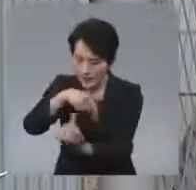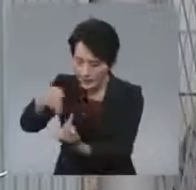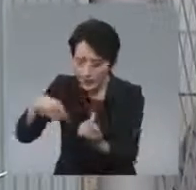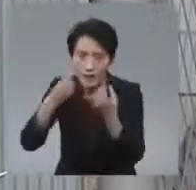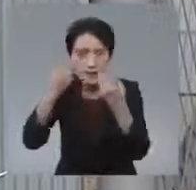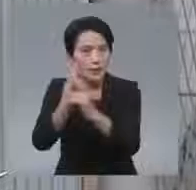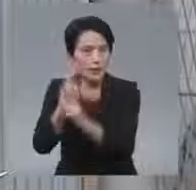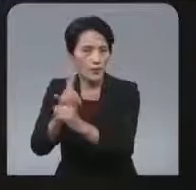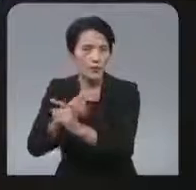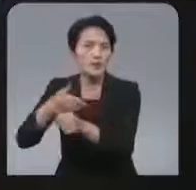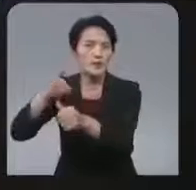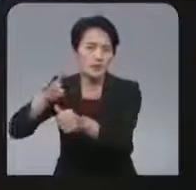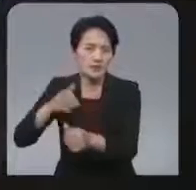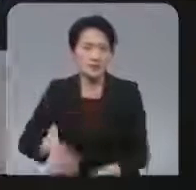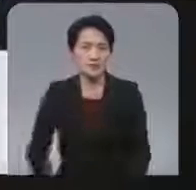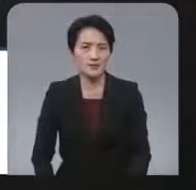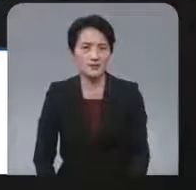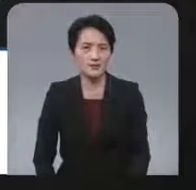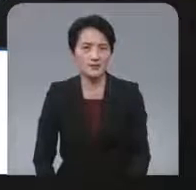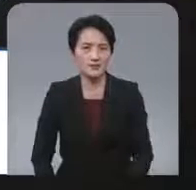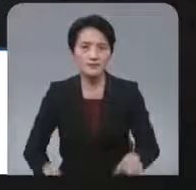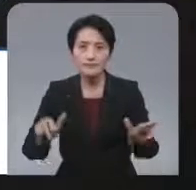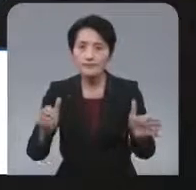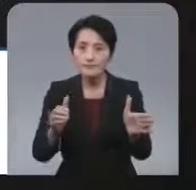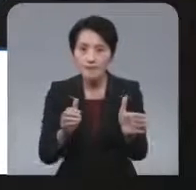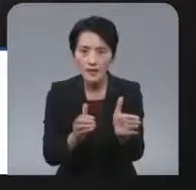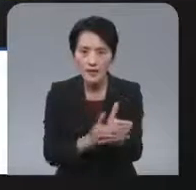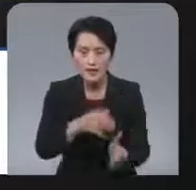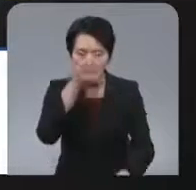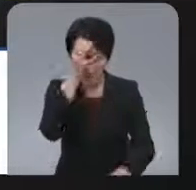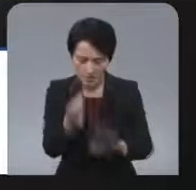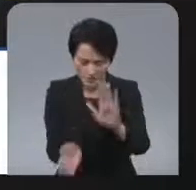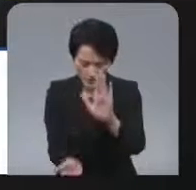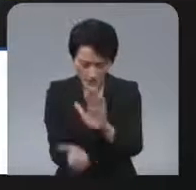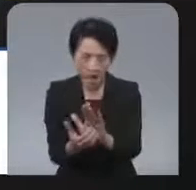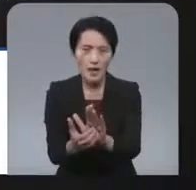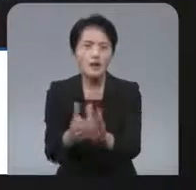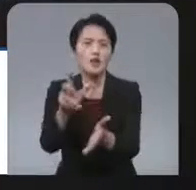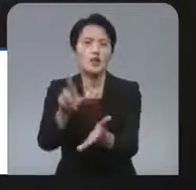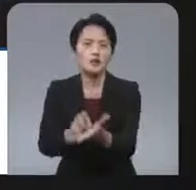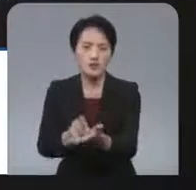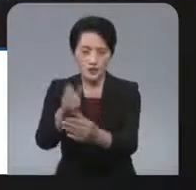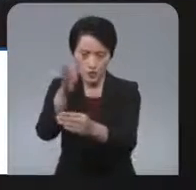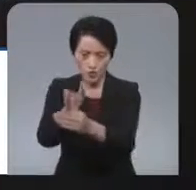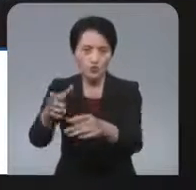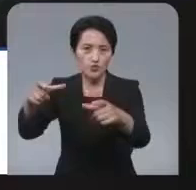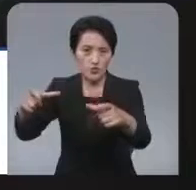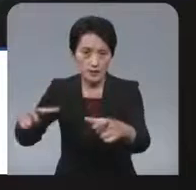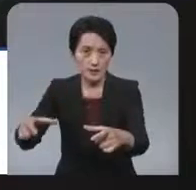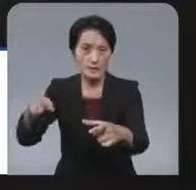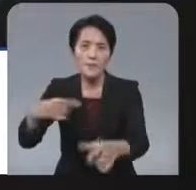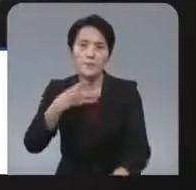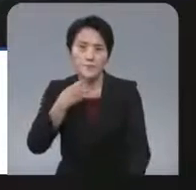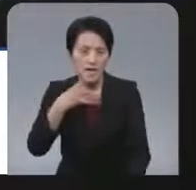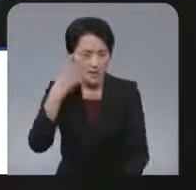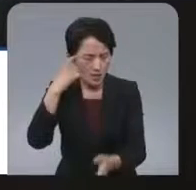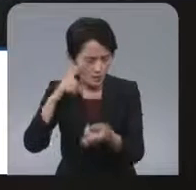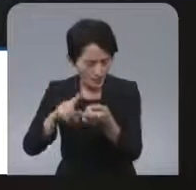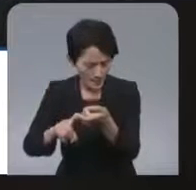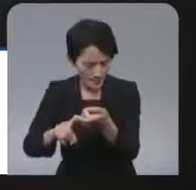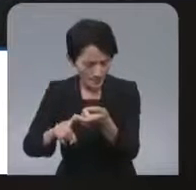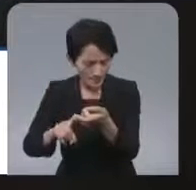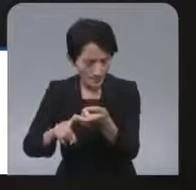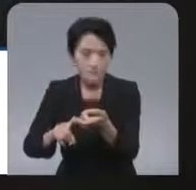noch gründlich unter die lupe zu nehmen er ordnete an für produkte bei deren importen südkorea zu stark von einem